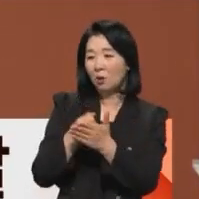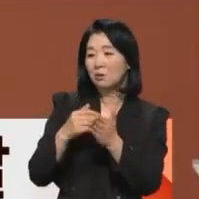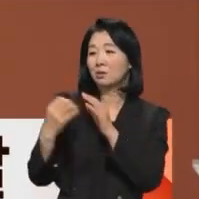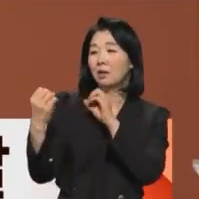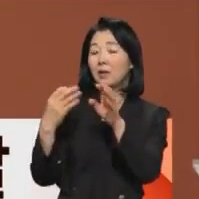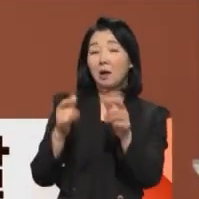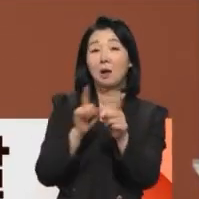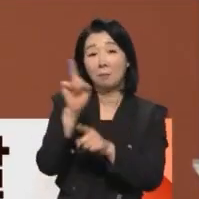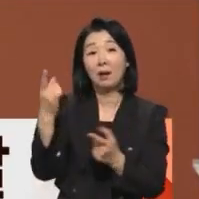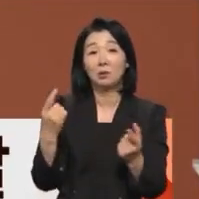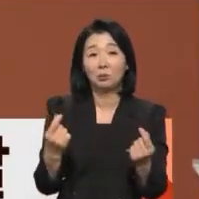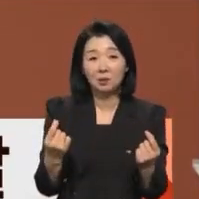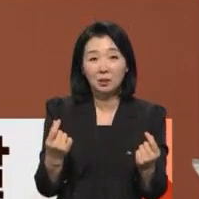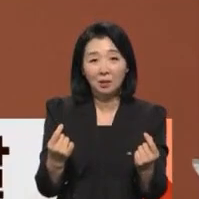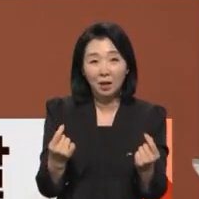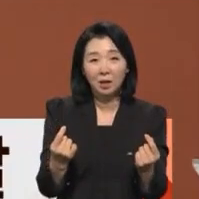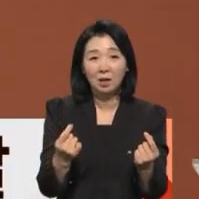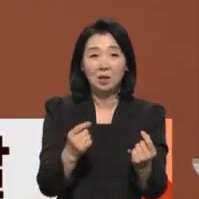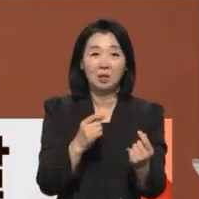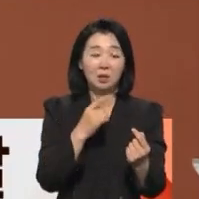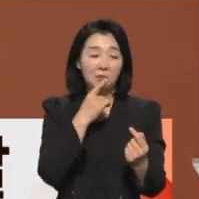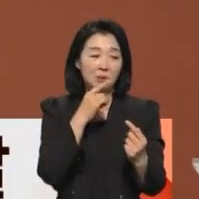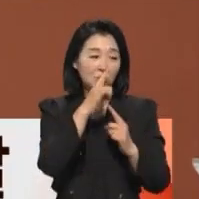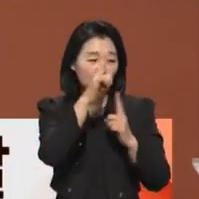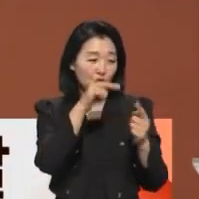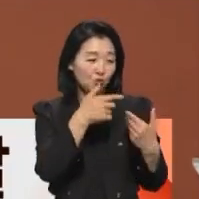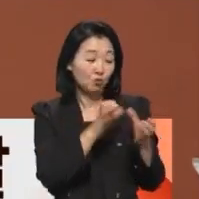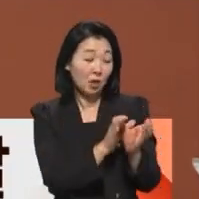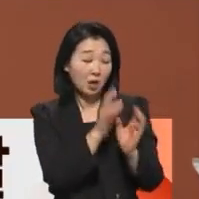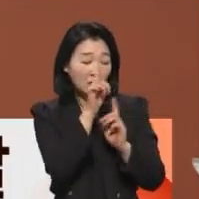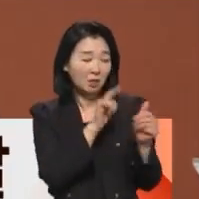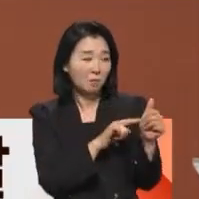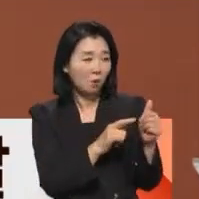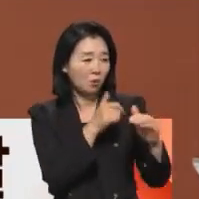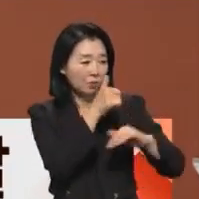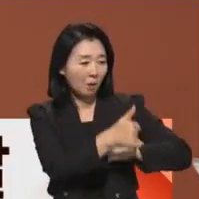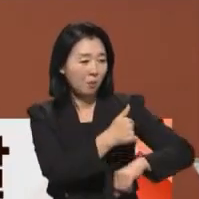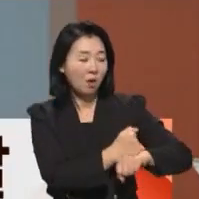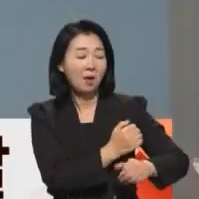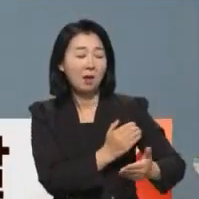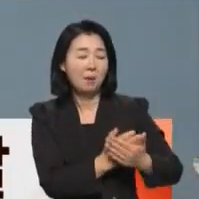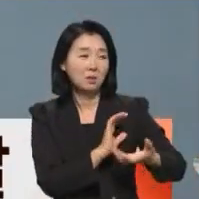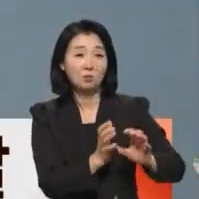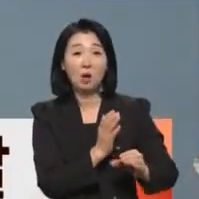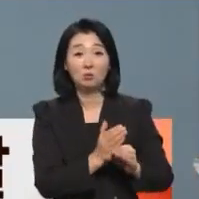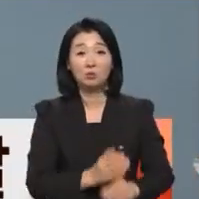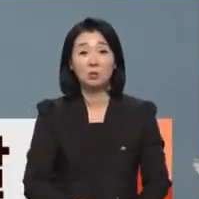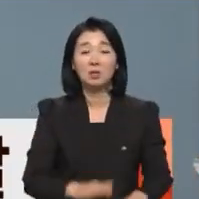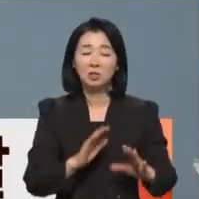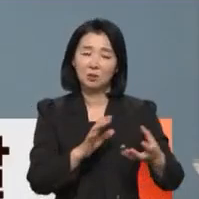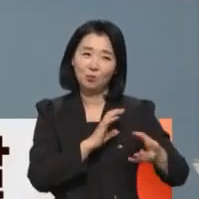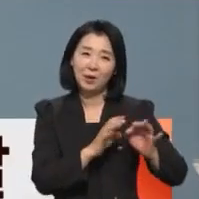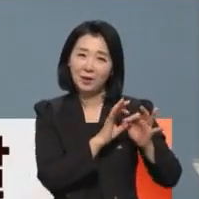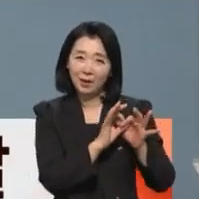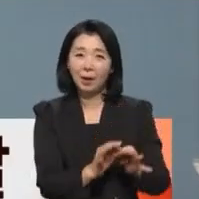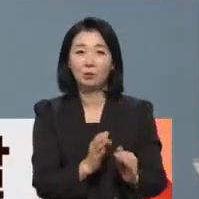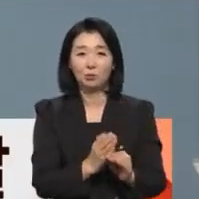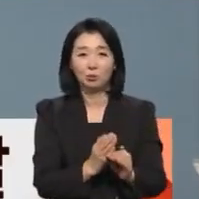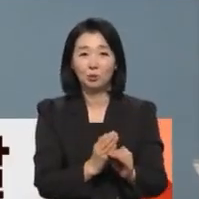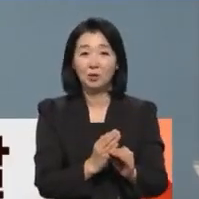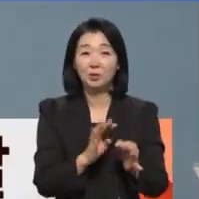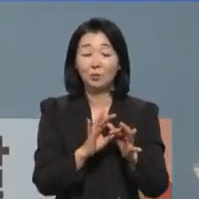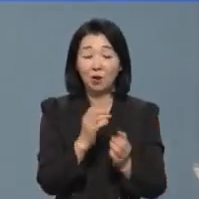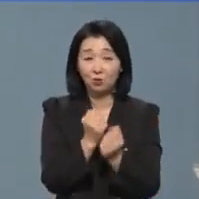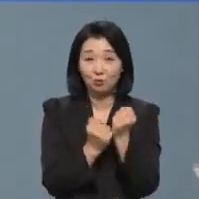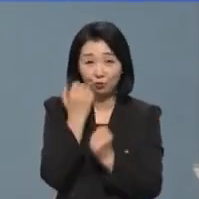밝혔는데요. 민주당은 곧바로 사실상 이재명 대표의 대표직 유지를 위한 절차에 들어갔습니다. 지금도 회의가 열리고 있는데요. 관련